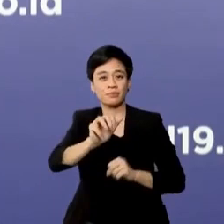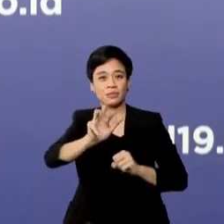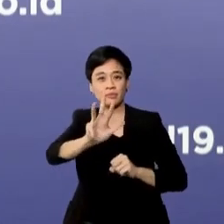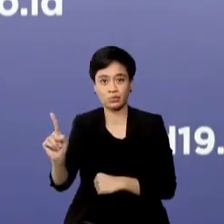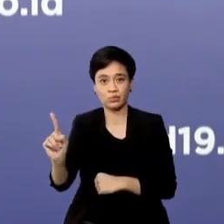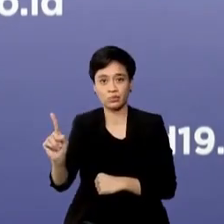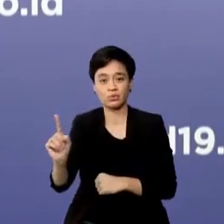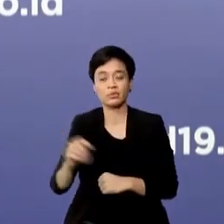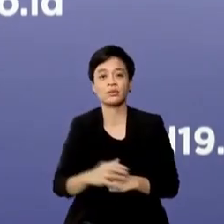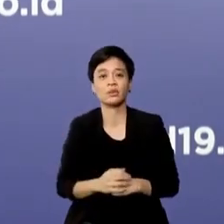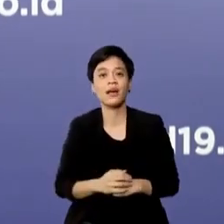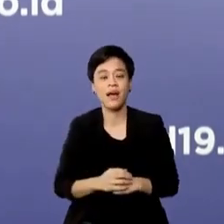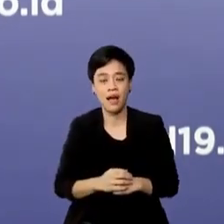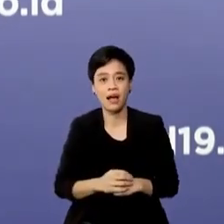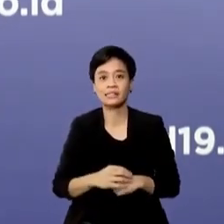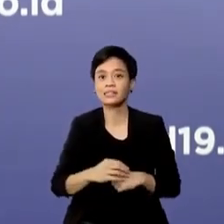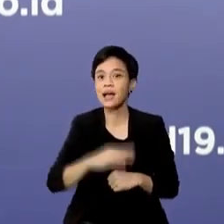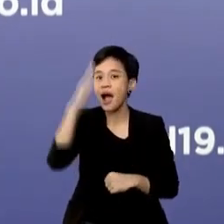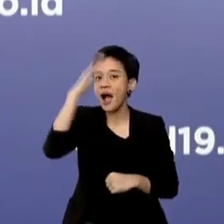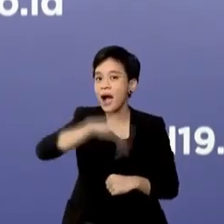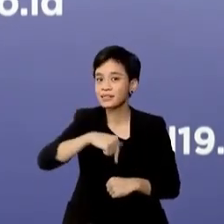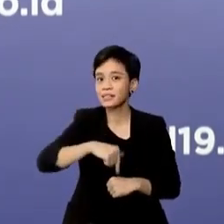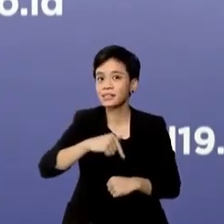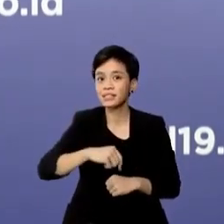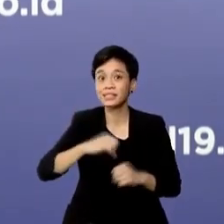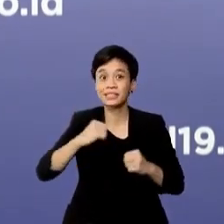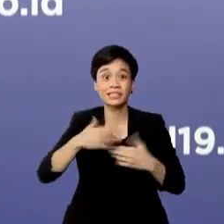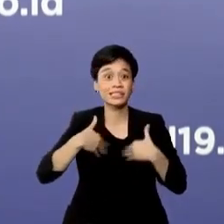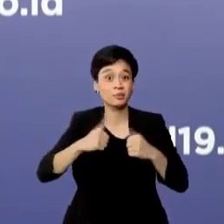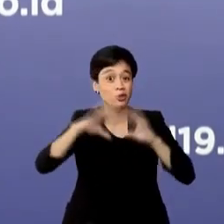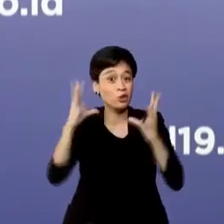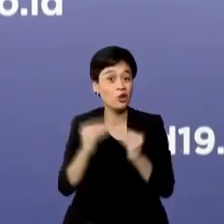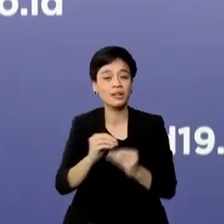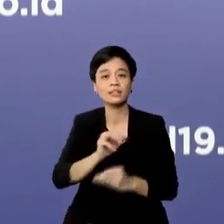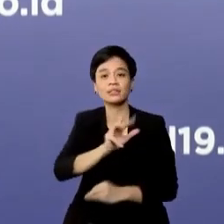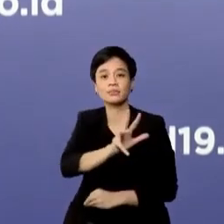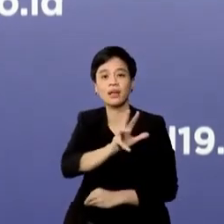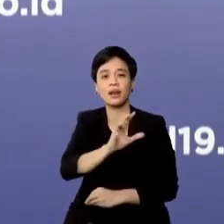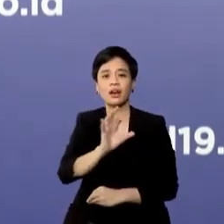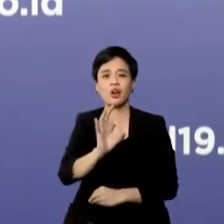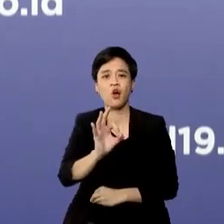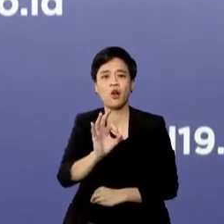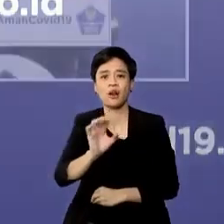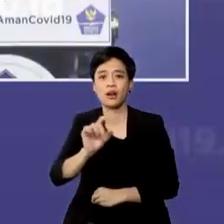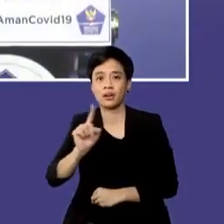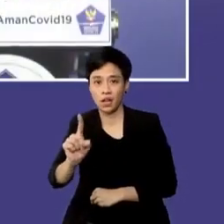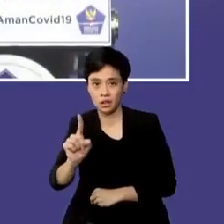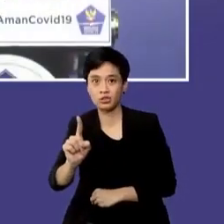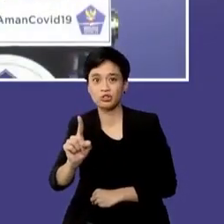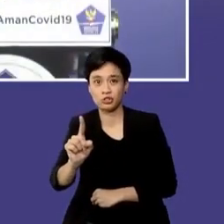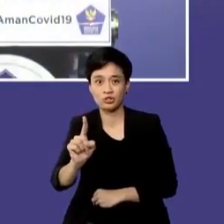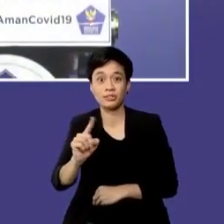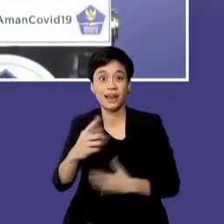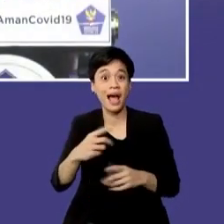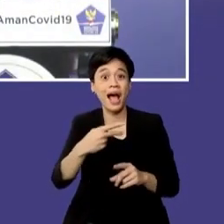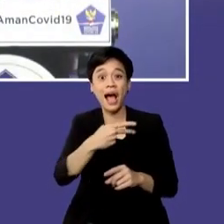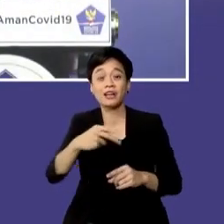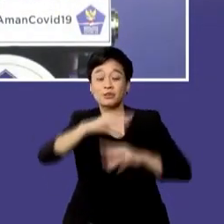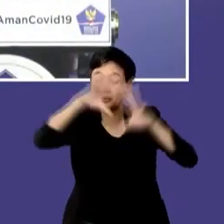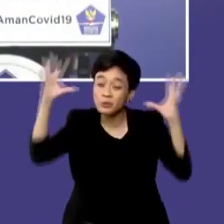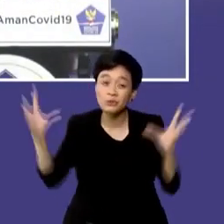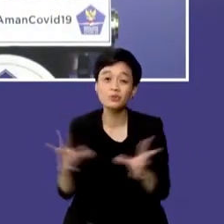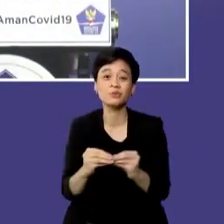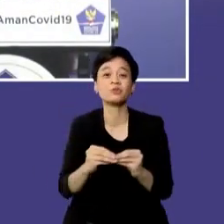60.695 orang. Total sembuh hari ini adalah 901 orang, sehingga akumulasi keseluruhan